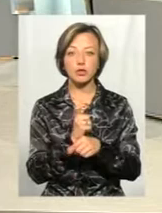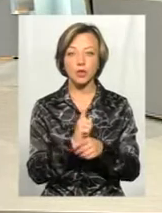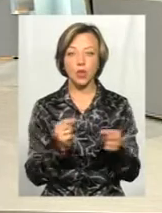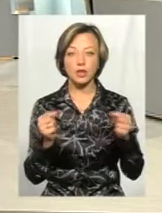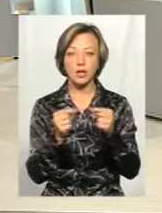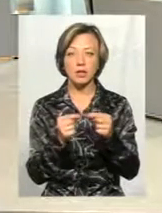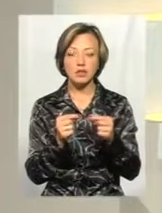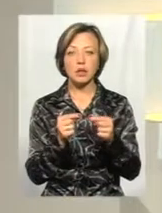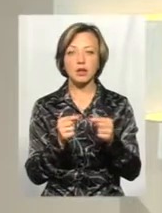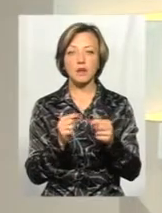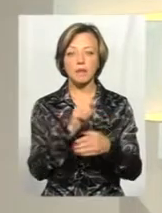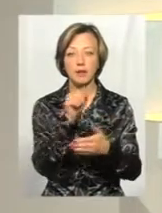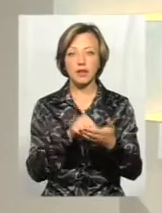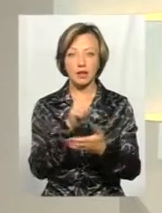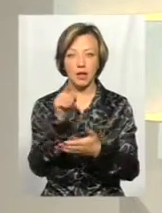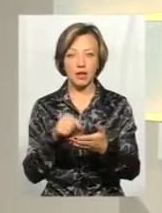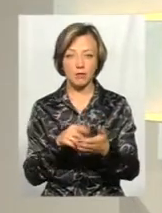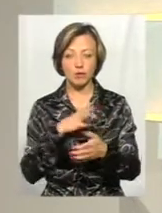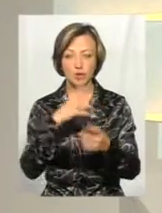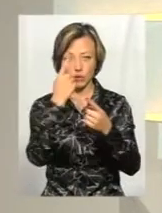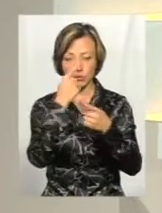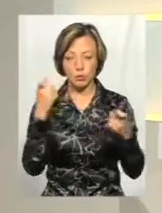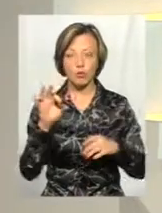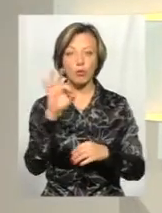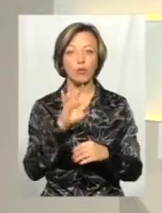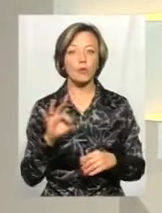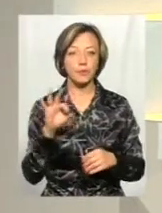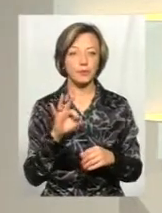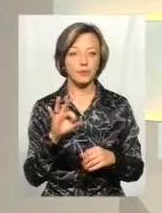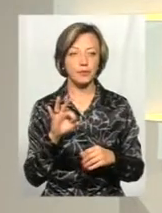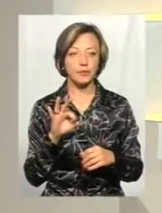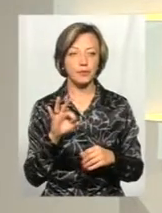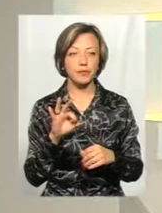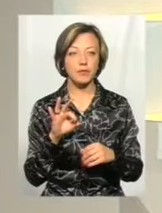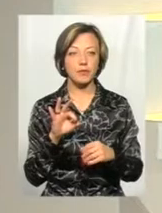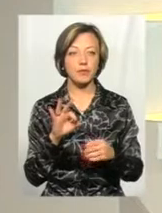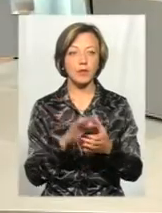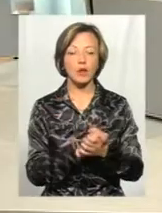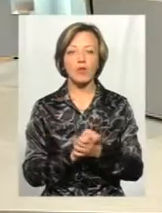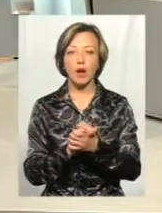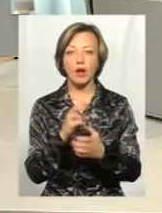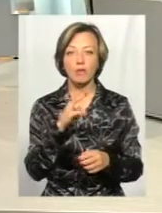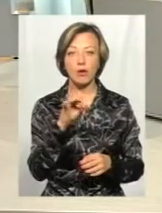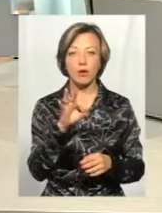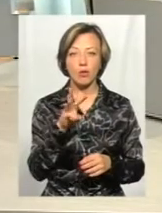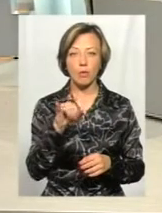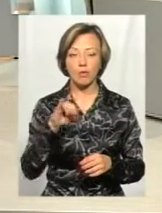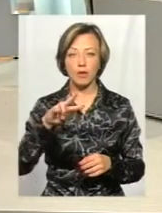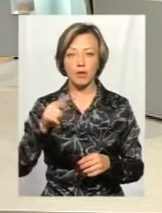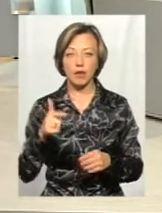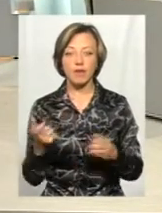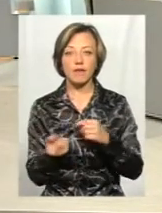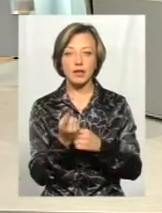конкретніше торкнемося тих питань, які сьогодні були. З приводу товариства «Промінь Поділля», так? Там виникла